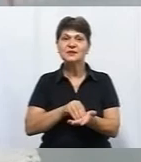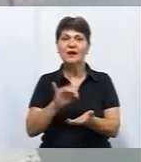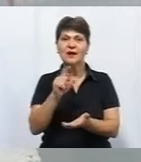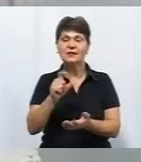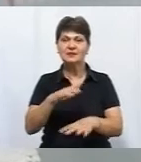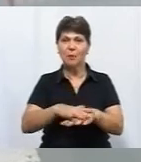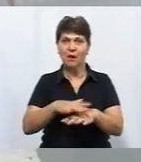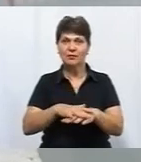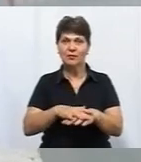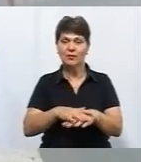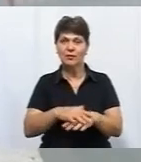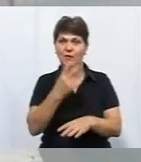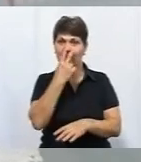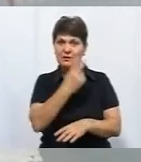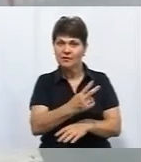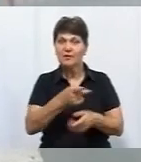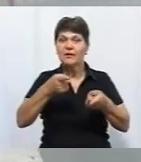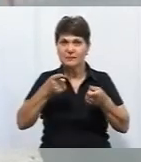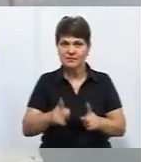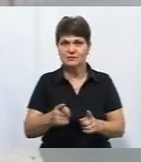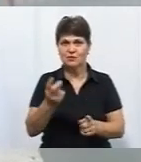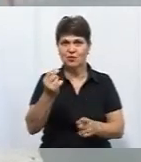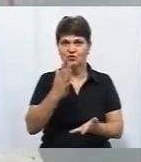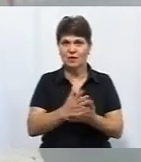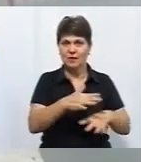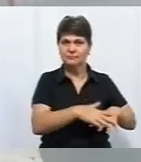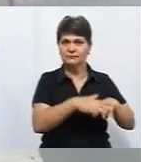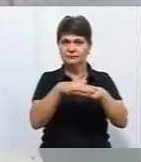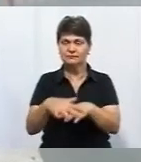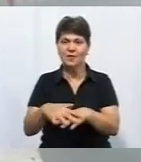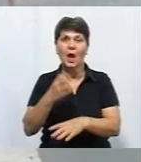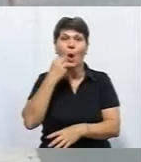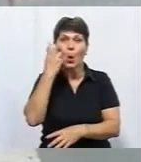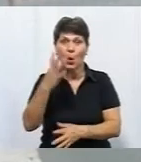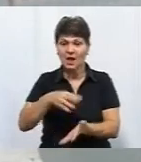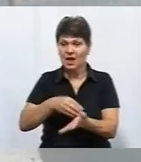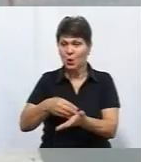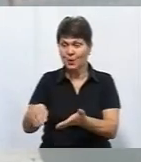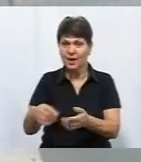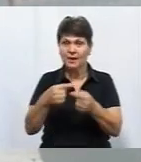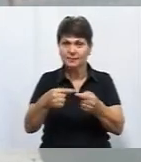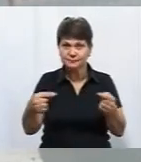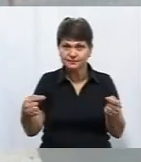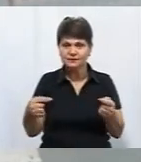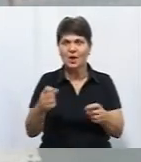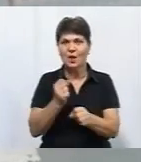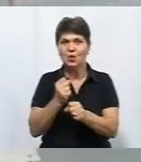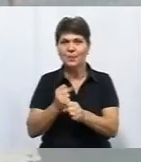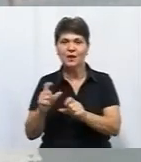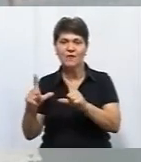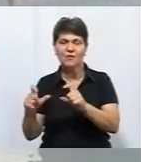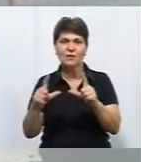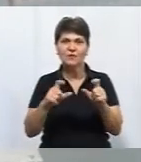гроші надійшли на такий рахунок. І вже як закупляли, теж робили фотографії